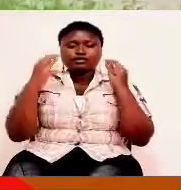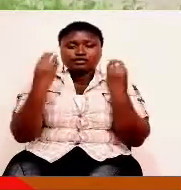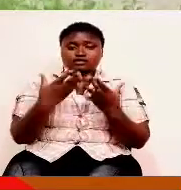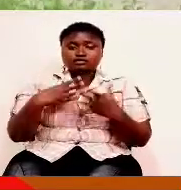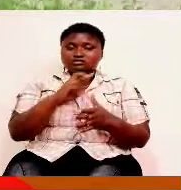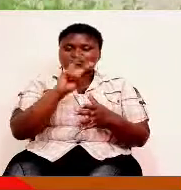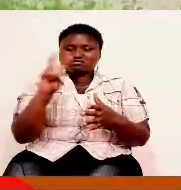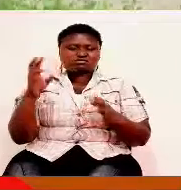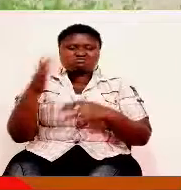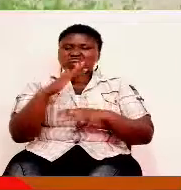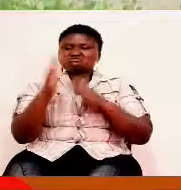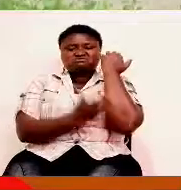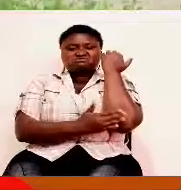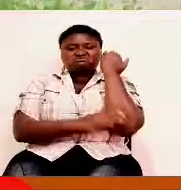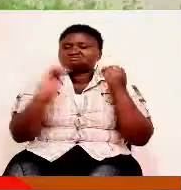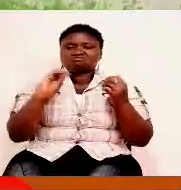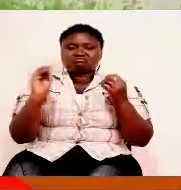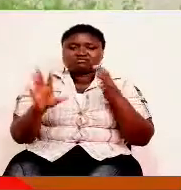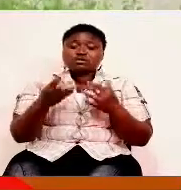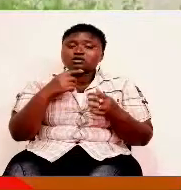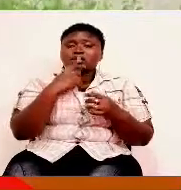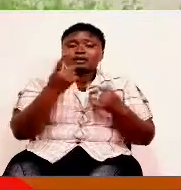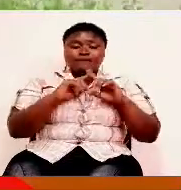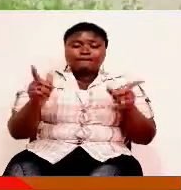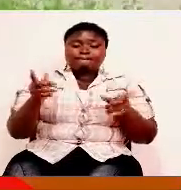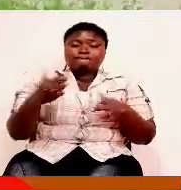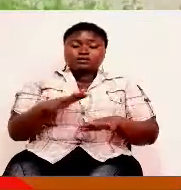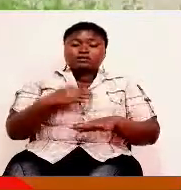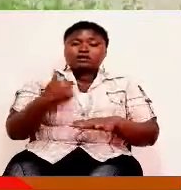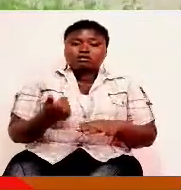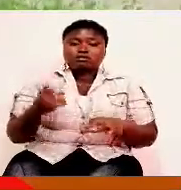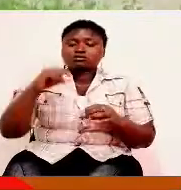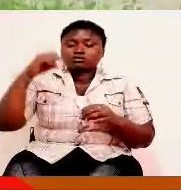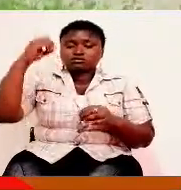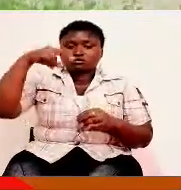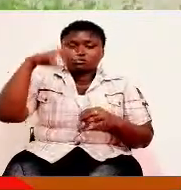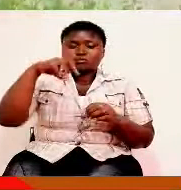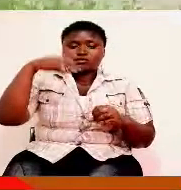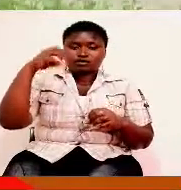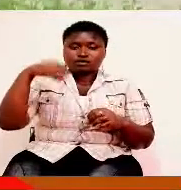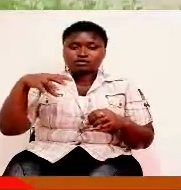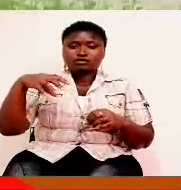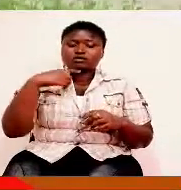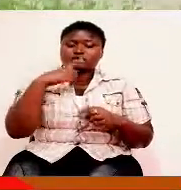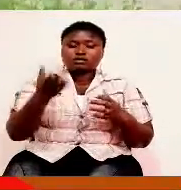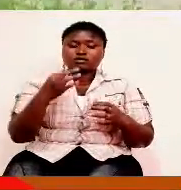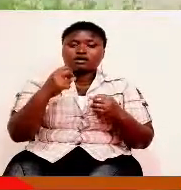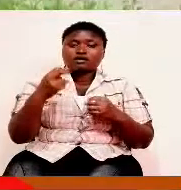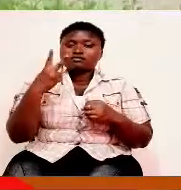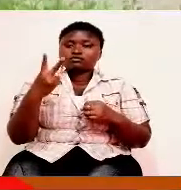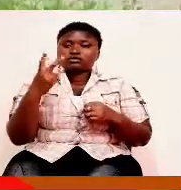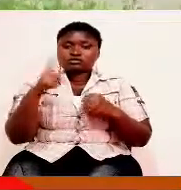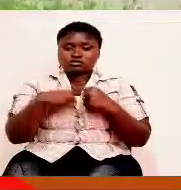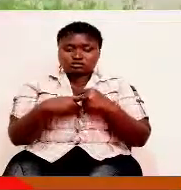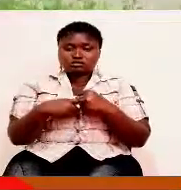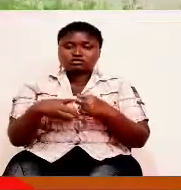itirari njega ni irauraga na kwoguo turahota gucenjia cukuru ucio wina irathi mirongo iri na ithathatu na shiothe neto